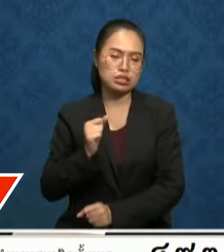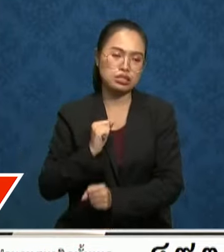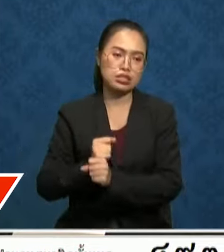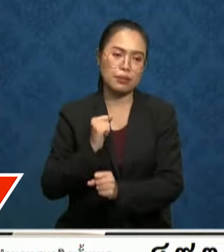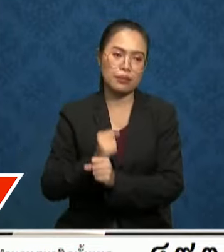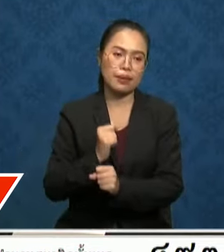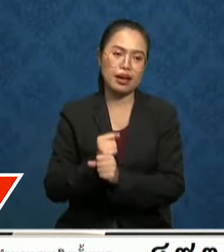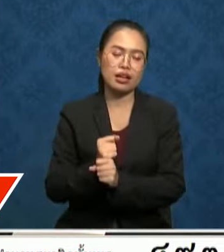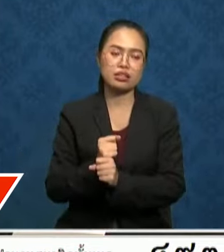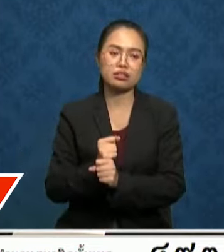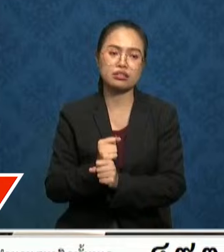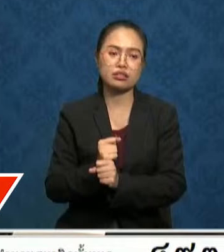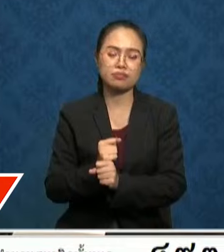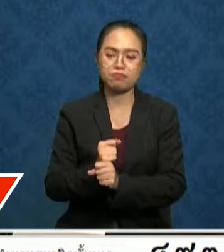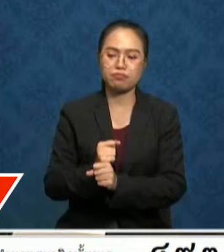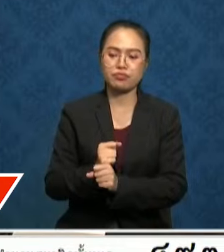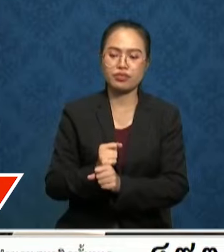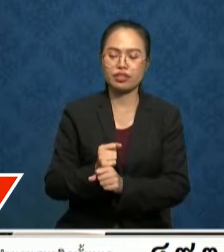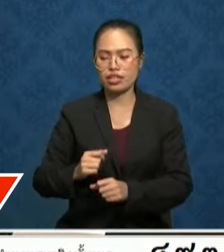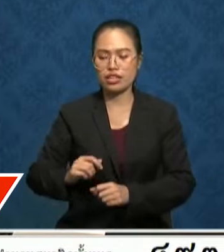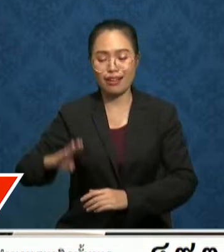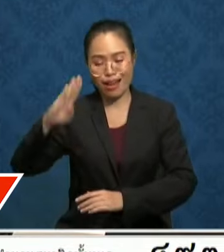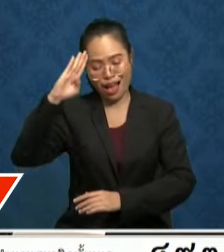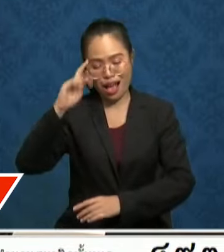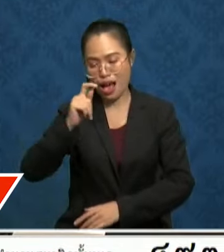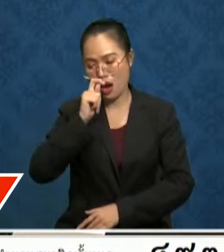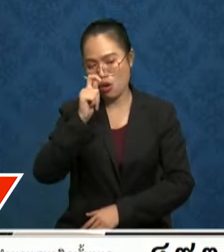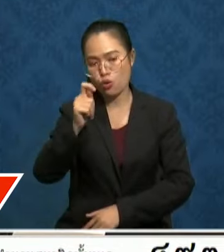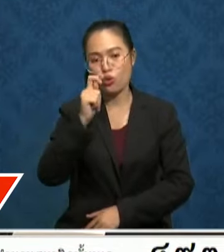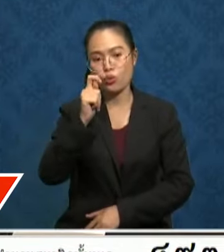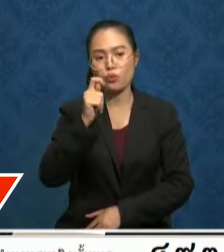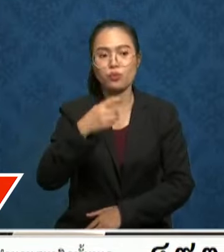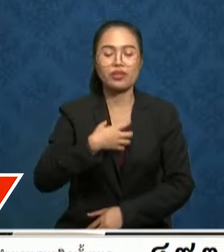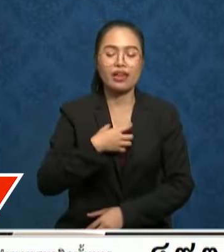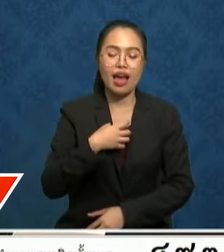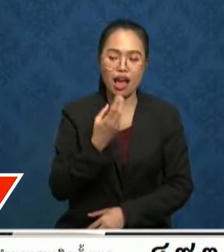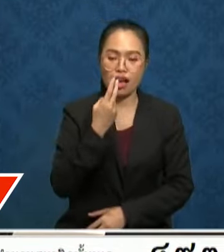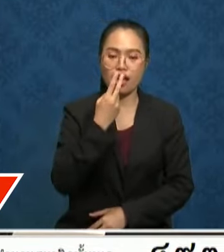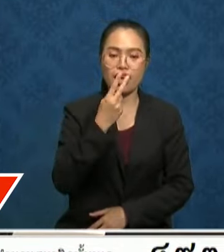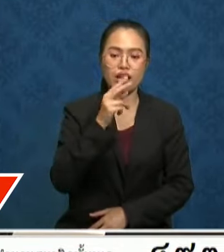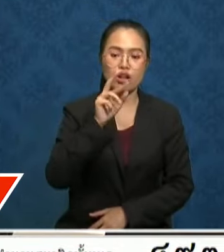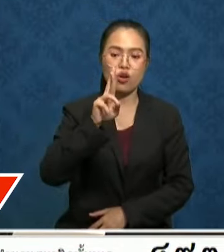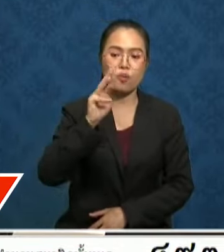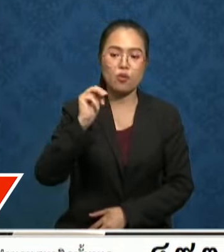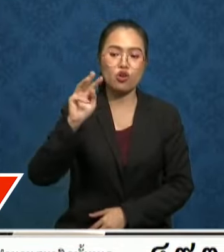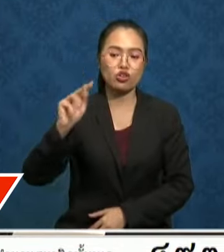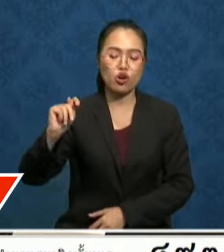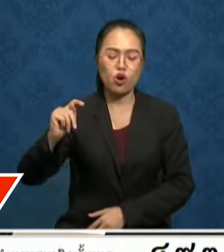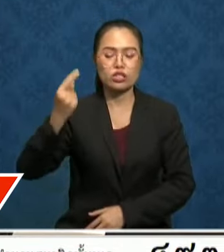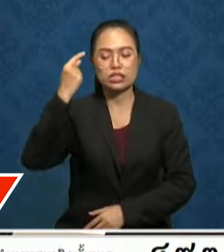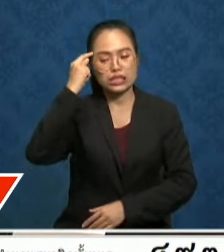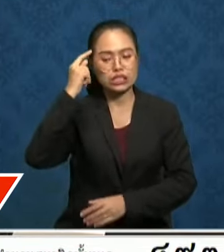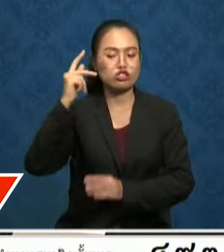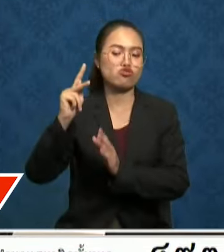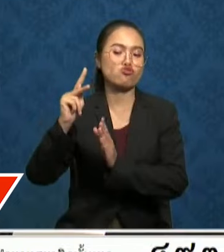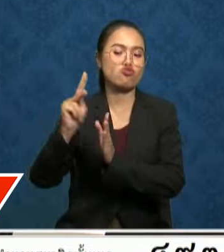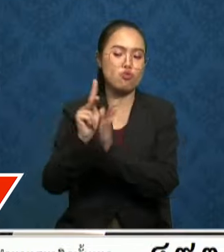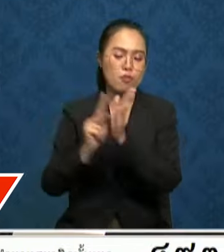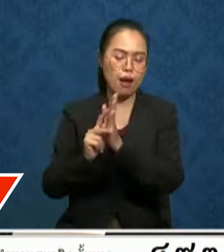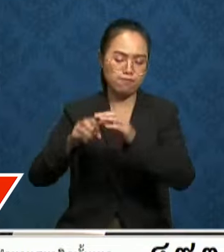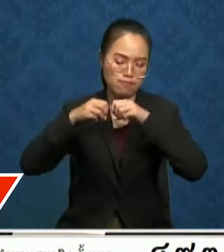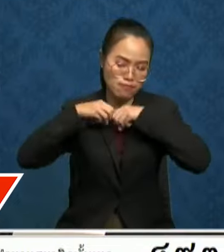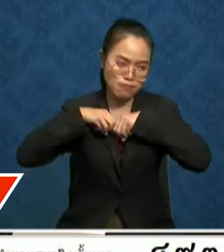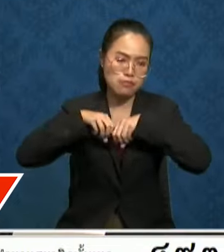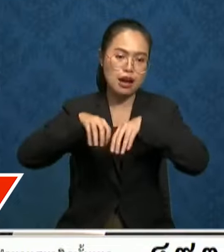ยต่อหน้ากองกำลังกองทหารผมอยากเห็นรัฐมนตรีกลาโหมประกาศกฎหมายของตัวเองประกาศศักดิ์และ